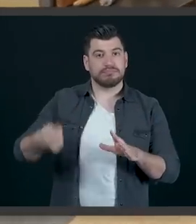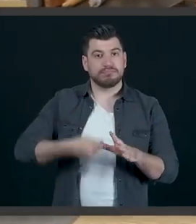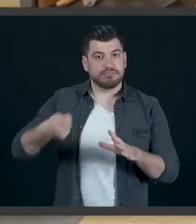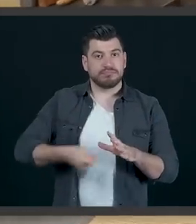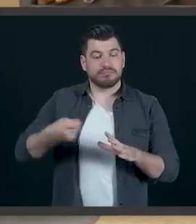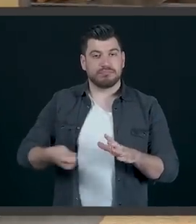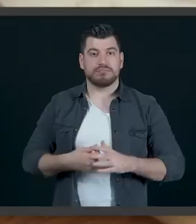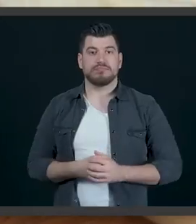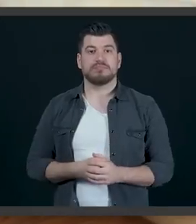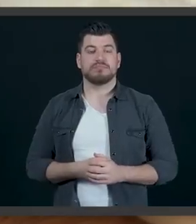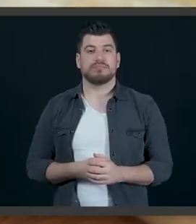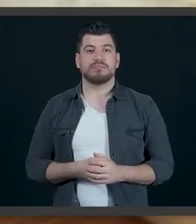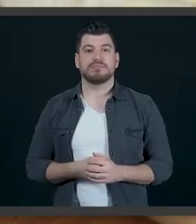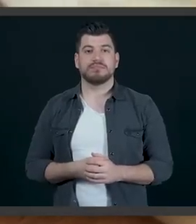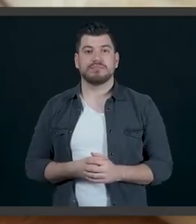Ανακατεύουμε.